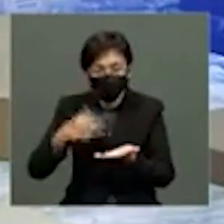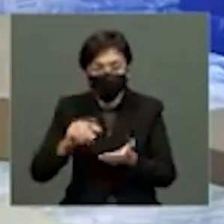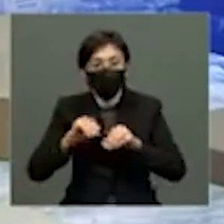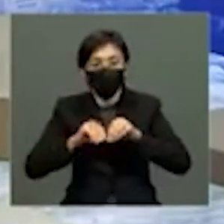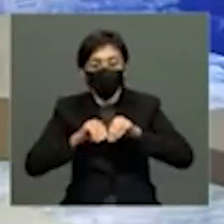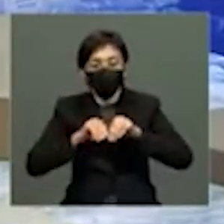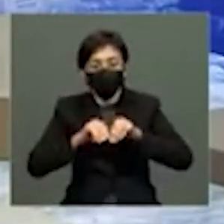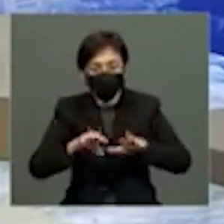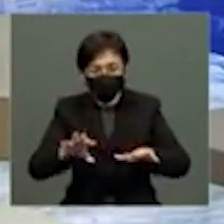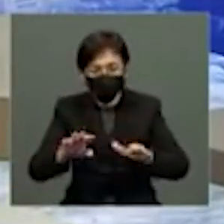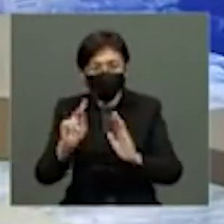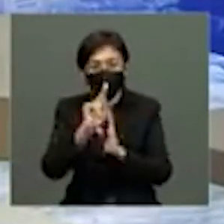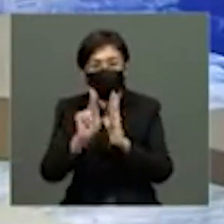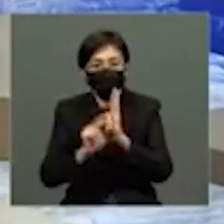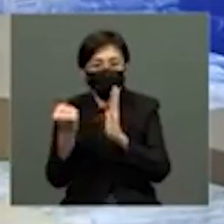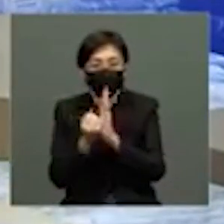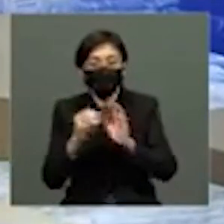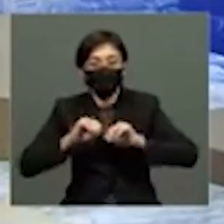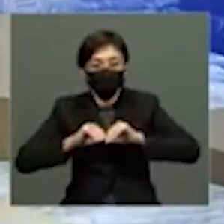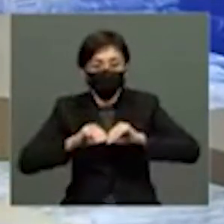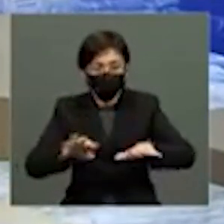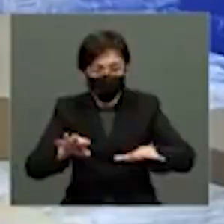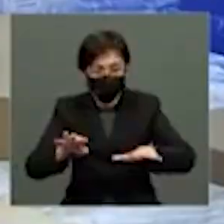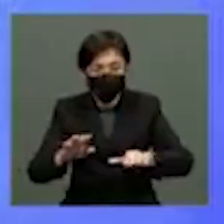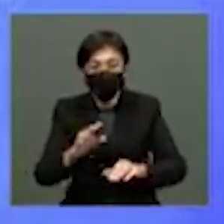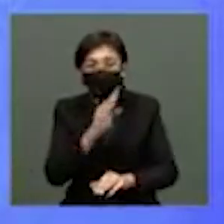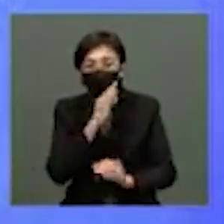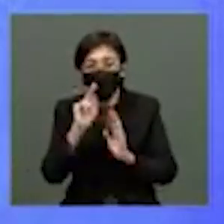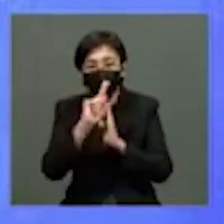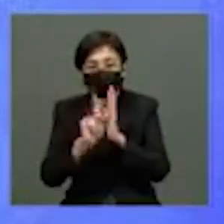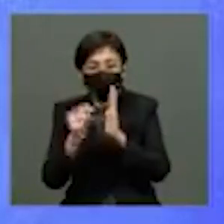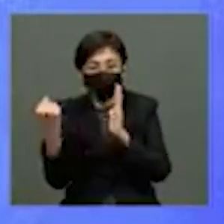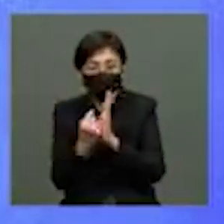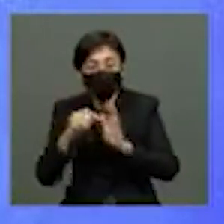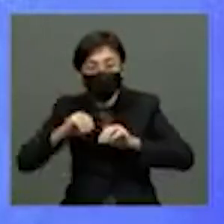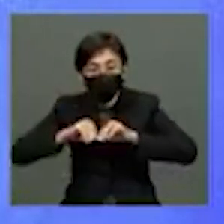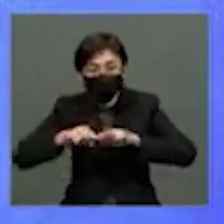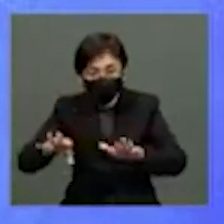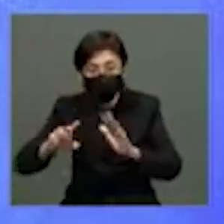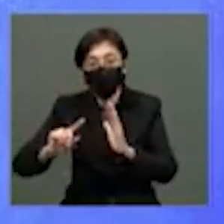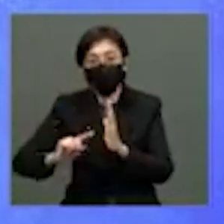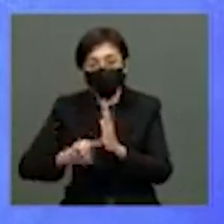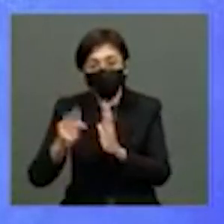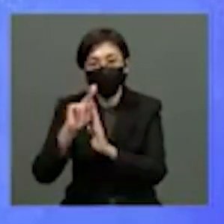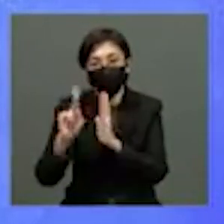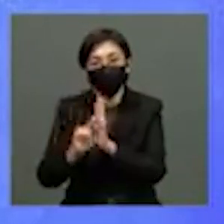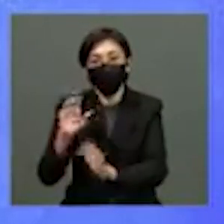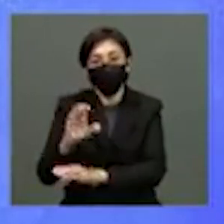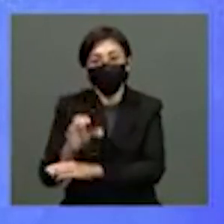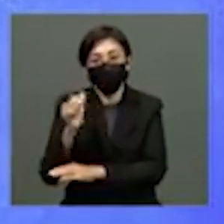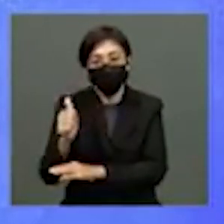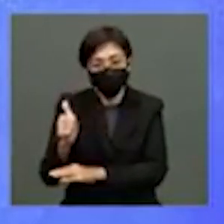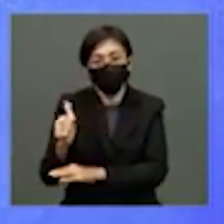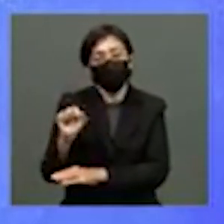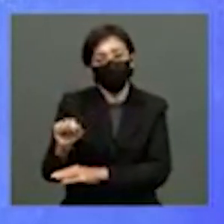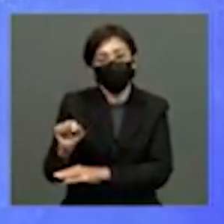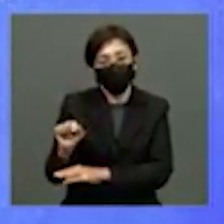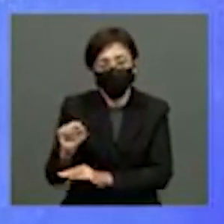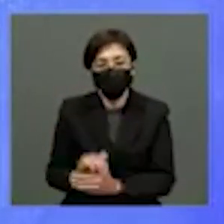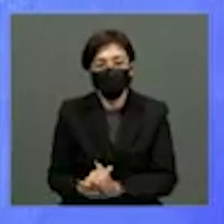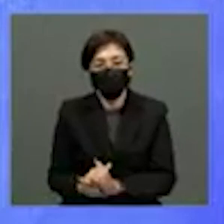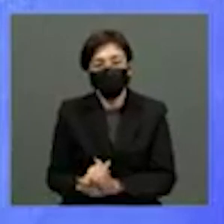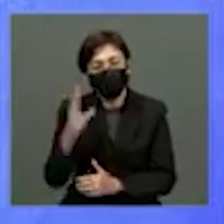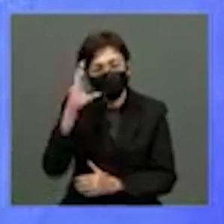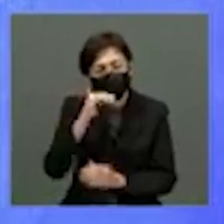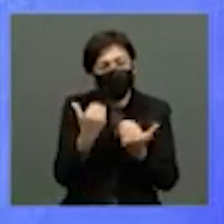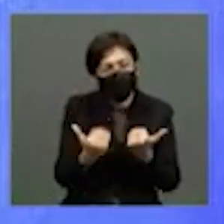ศคำสั่งในราชกิจจานุเบกษาทันทีที่มีคำสั่งประกาศออกมาค่ะเราจะเห็นวันที่มีผลบังคับใช้ไม่คืน